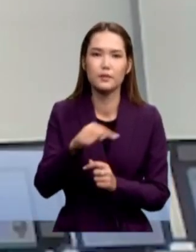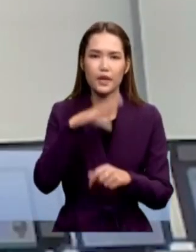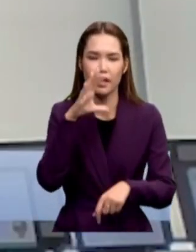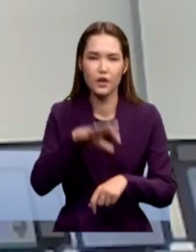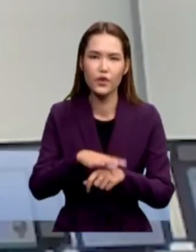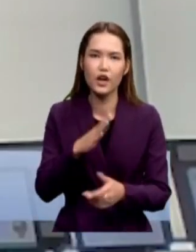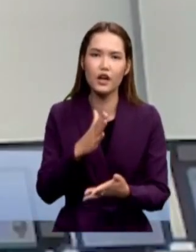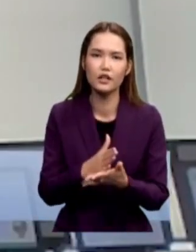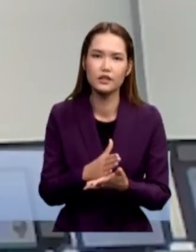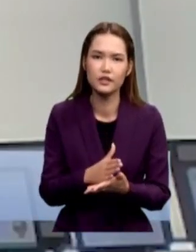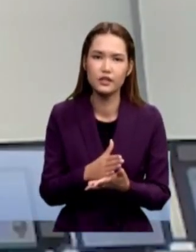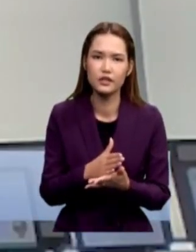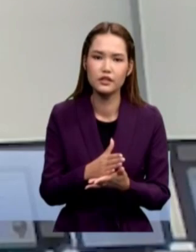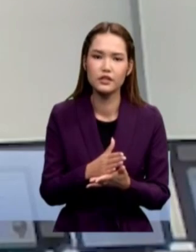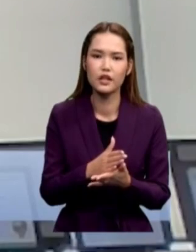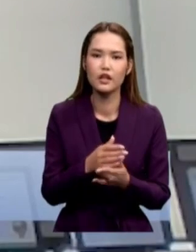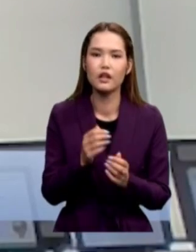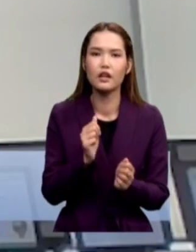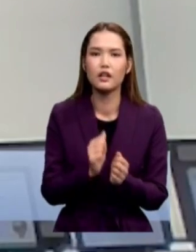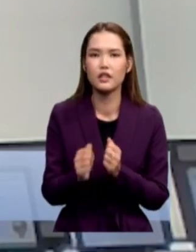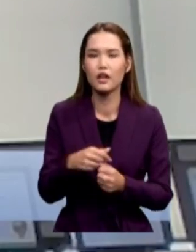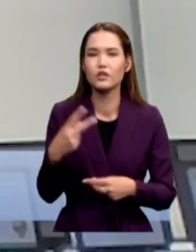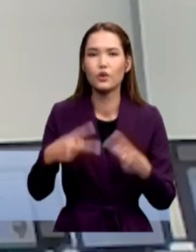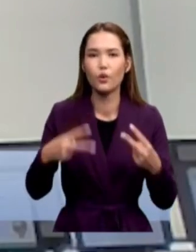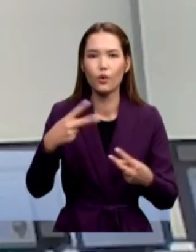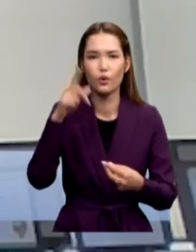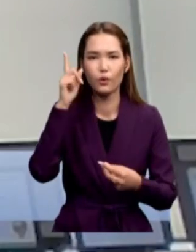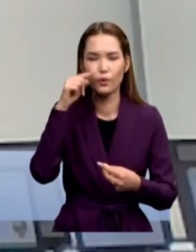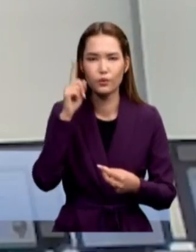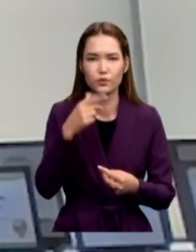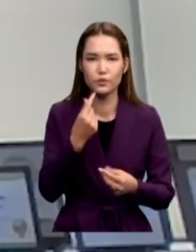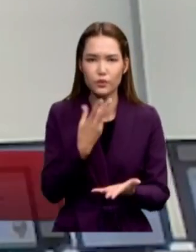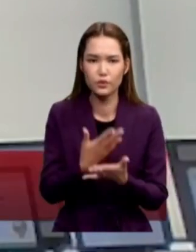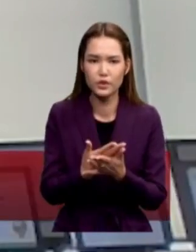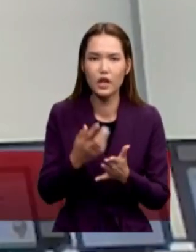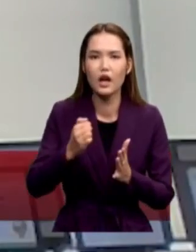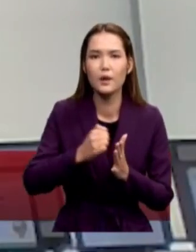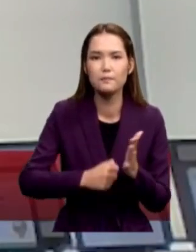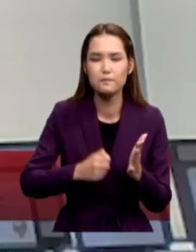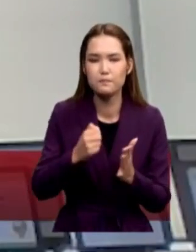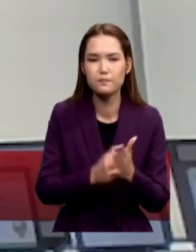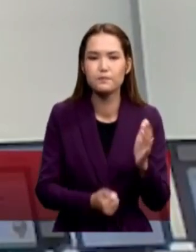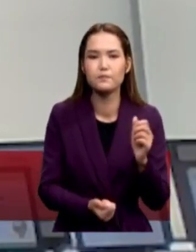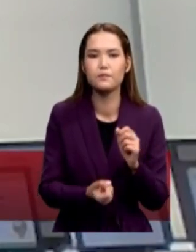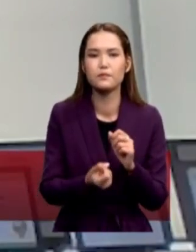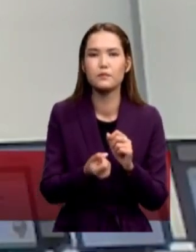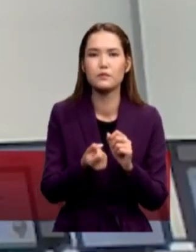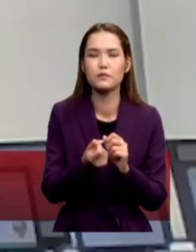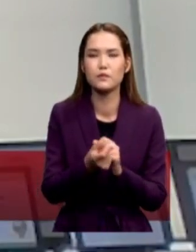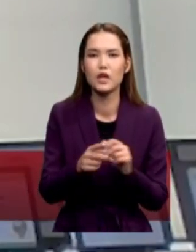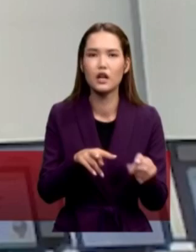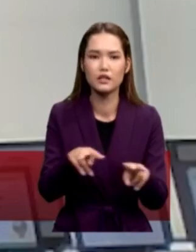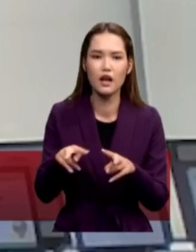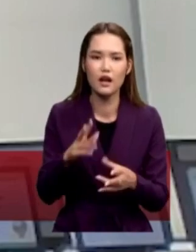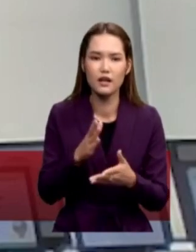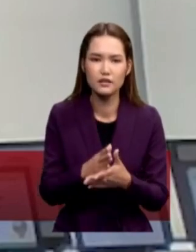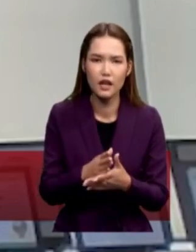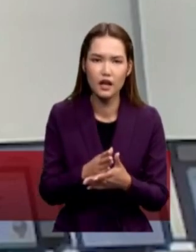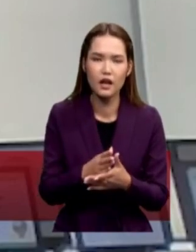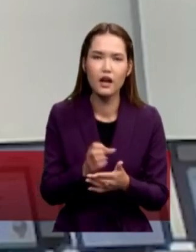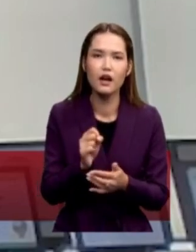факторов. То есть, ну, одна из существенных причин – это именно было снижение